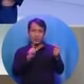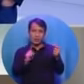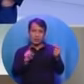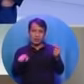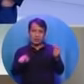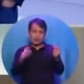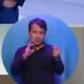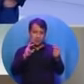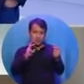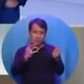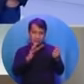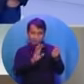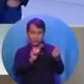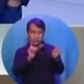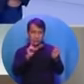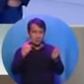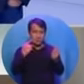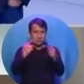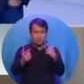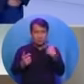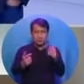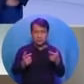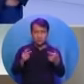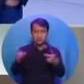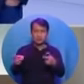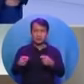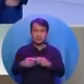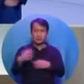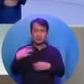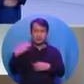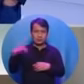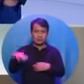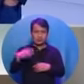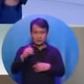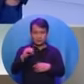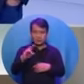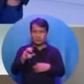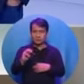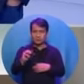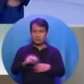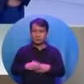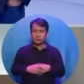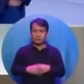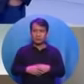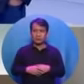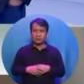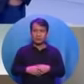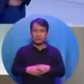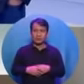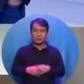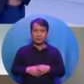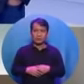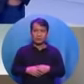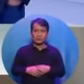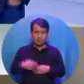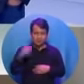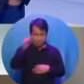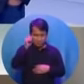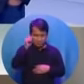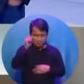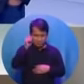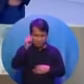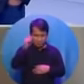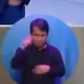Ma'am Huena, Ma'am Giselle. Sabi po ni Chairman, nandiyan ba si Chairman? Chairman, Ariel Perez. Yes po, idol